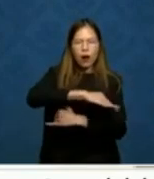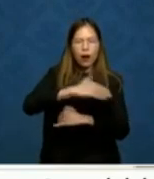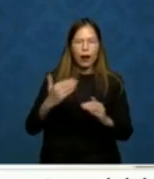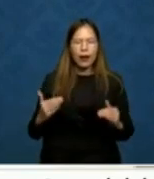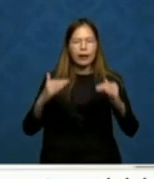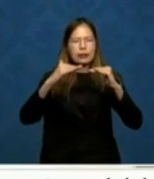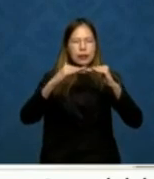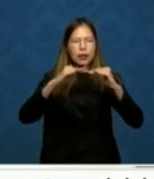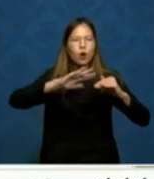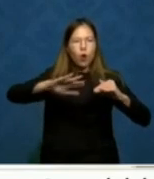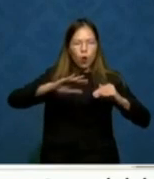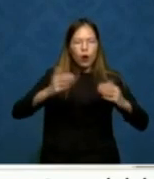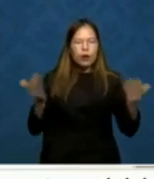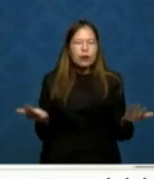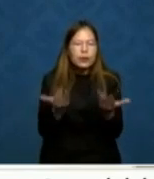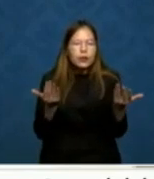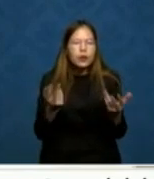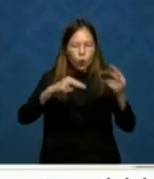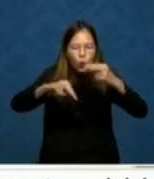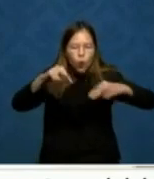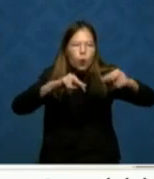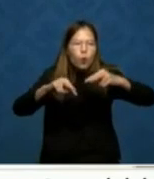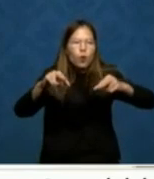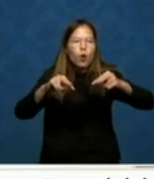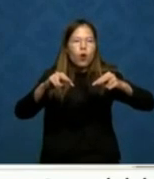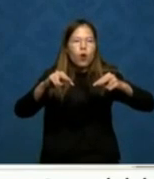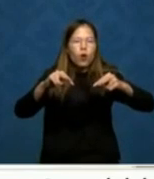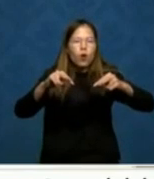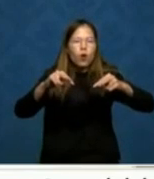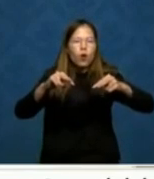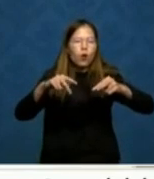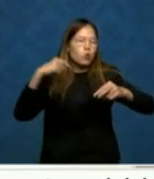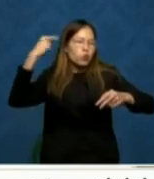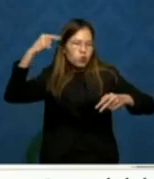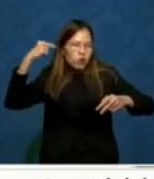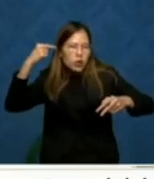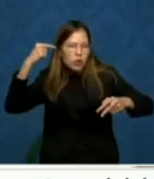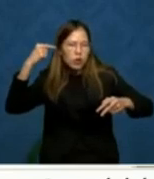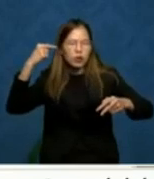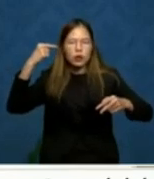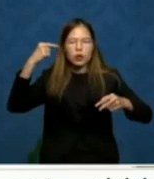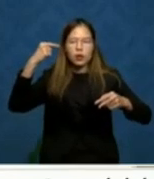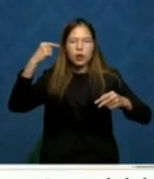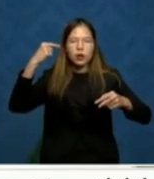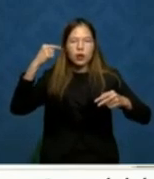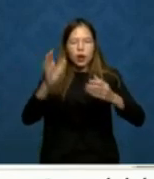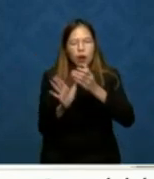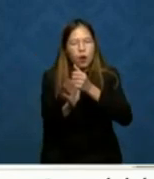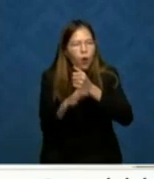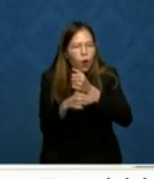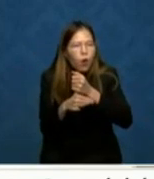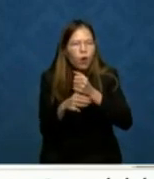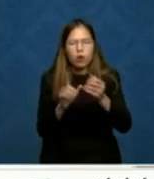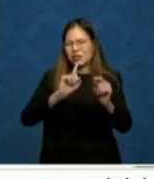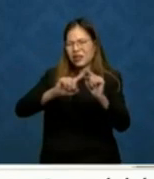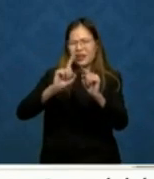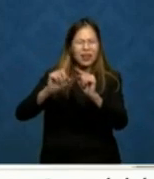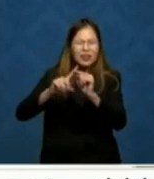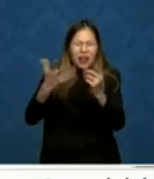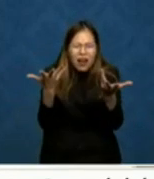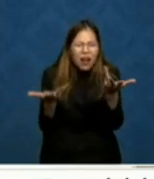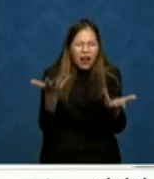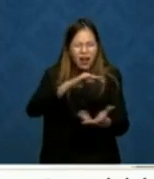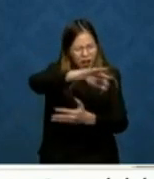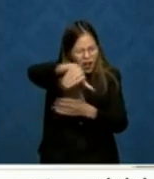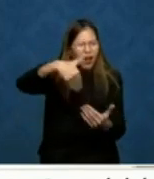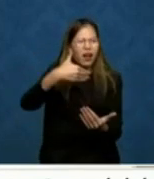ที่เน้นไปที่การสนับสนุนและคุ้มครองไม่ว่าจะเป็นประเด็นของผู้หญิงผู้มีความหลากหลายทางเพศหรือแม้กระทั่งทุกคนที่